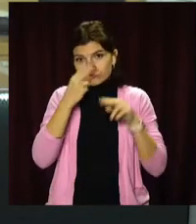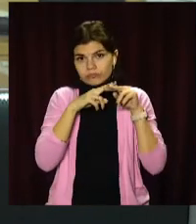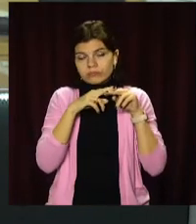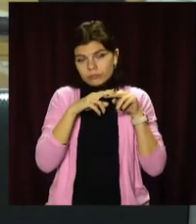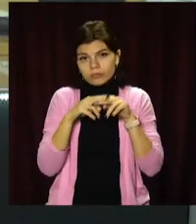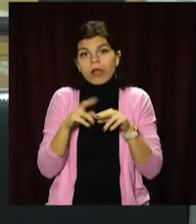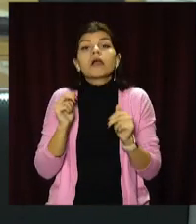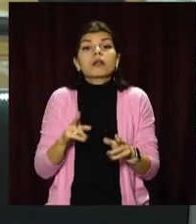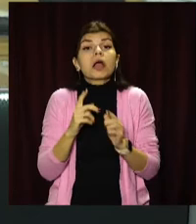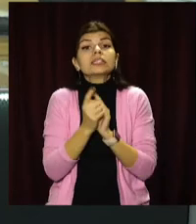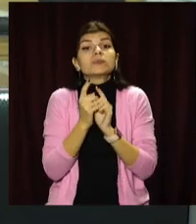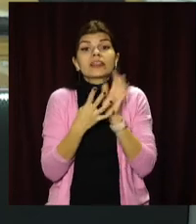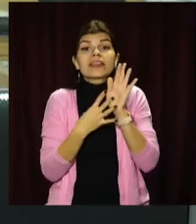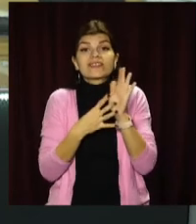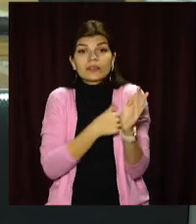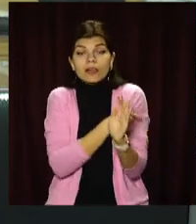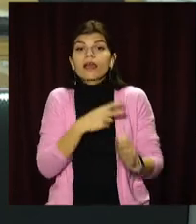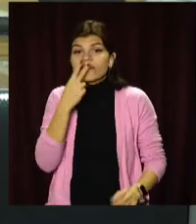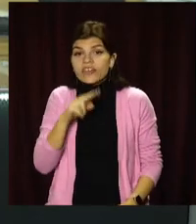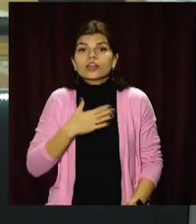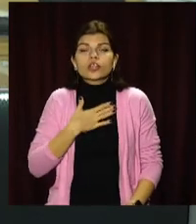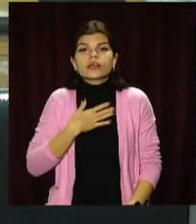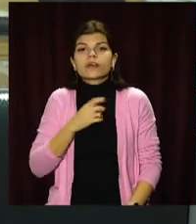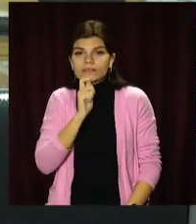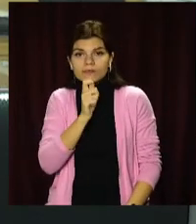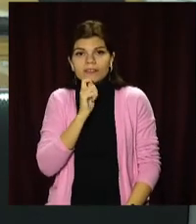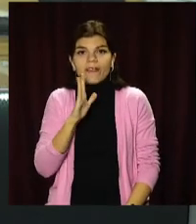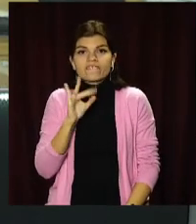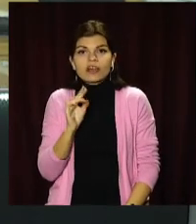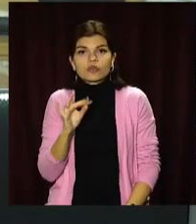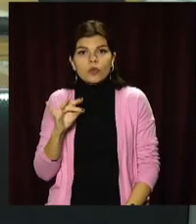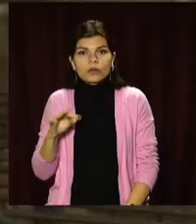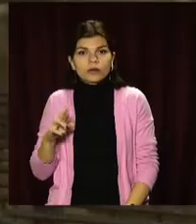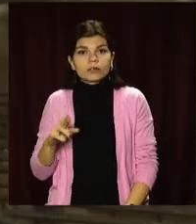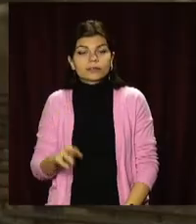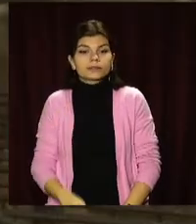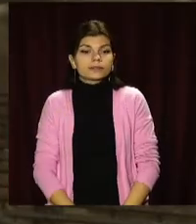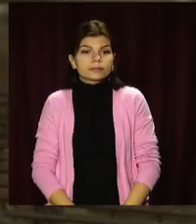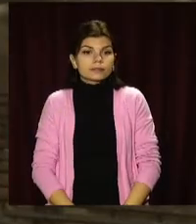Як змінюється 9-та лікарня, бачила і наша Вікторія Вахрушина.